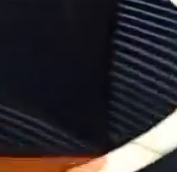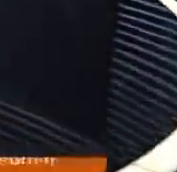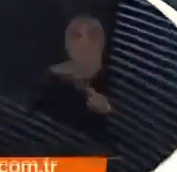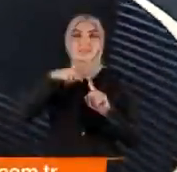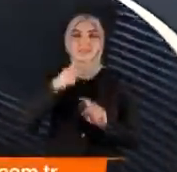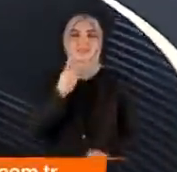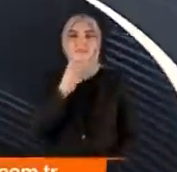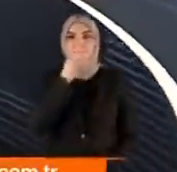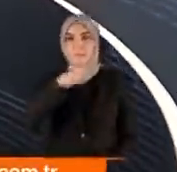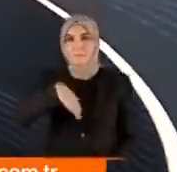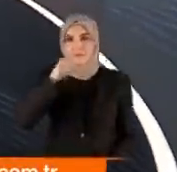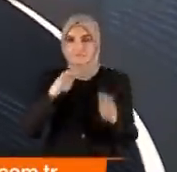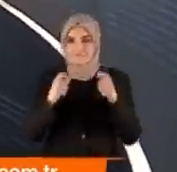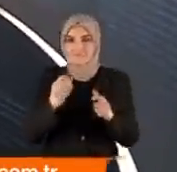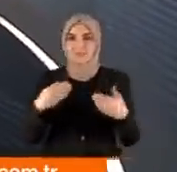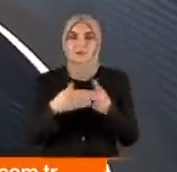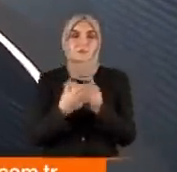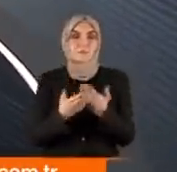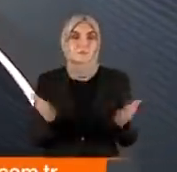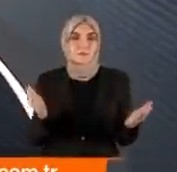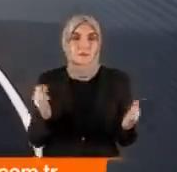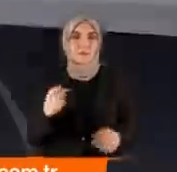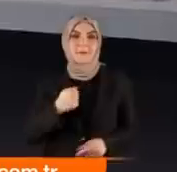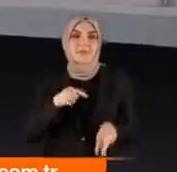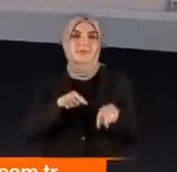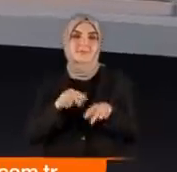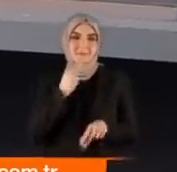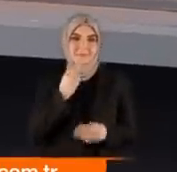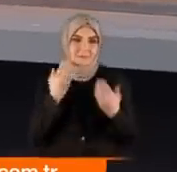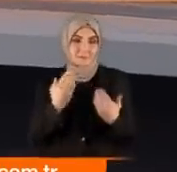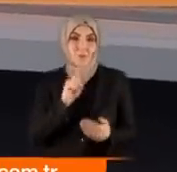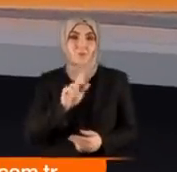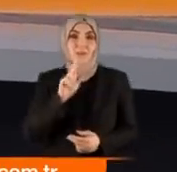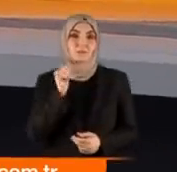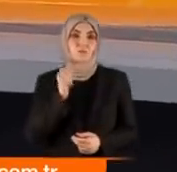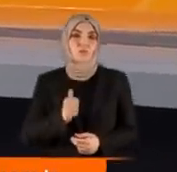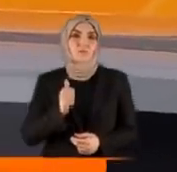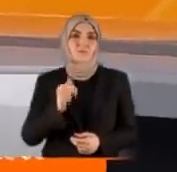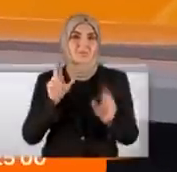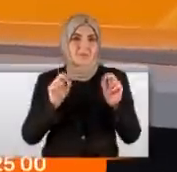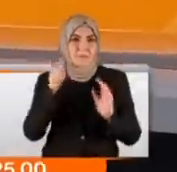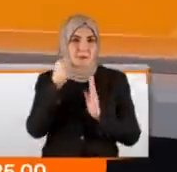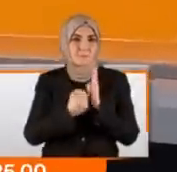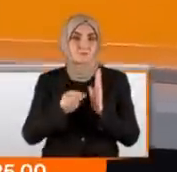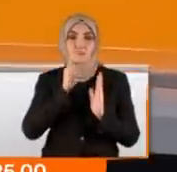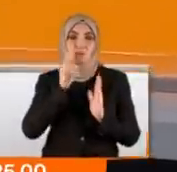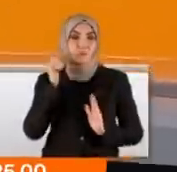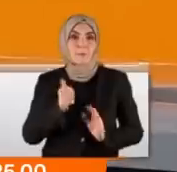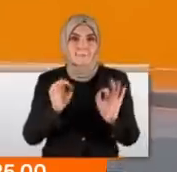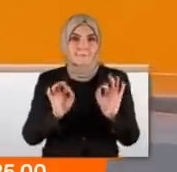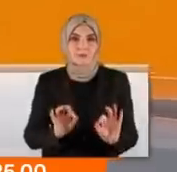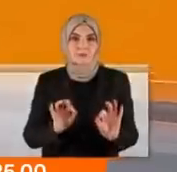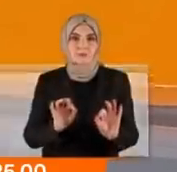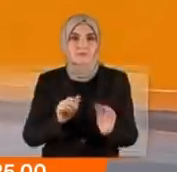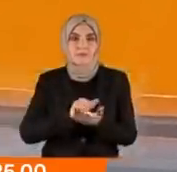Haberin merkezinden, ATV Haber merkezinden iyi akşamlar. Ben Nihan Günay. 17 günlük tam kapanmanın son gününe başlarken